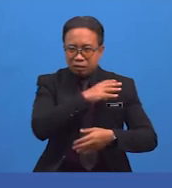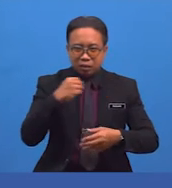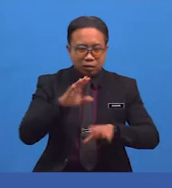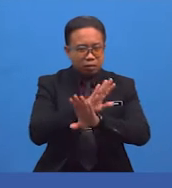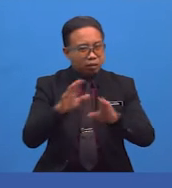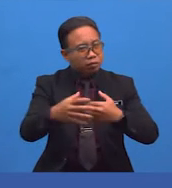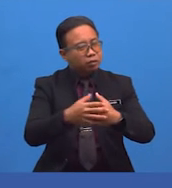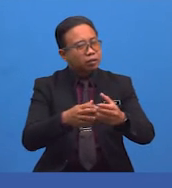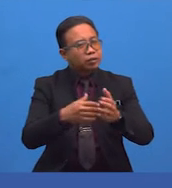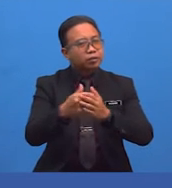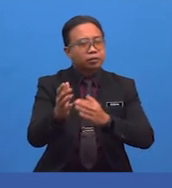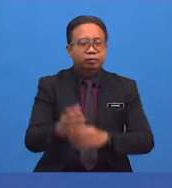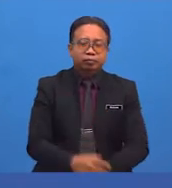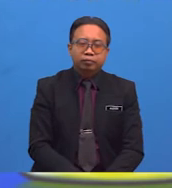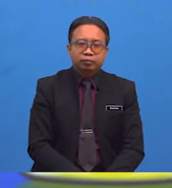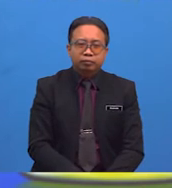tidak selesa.